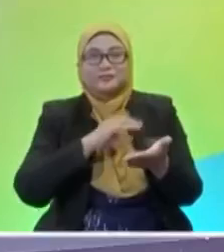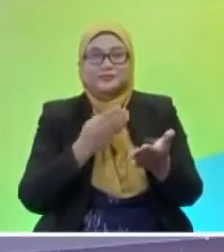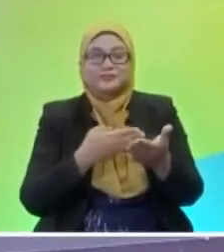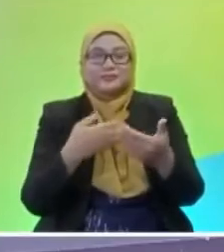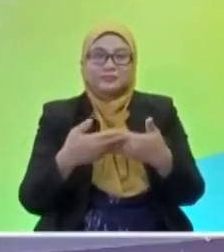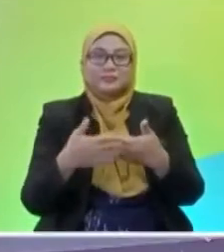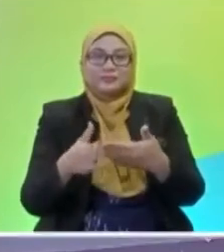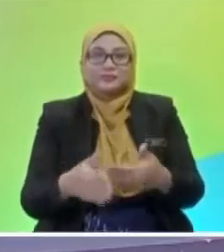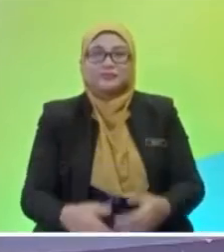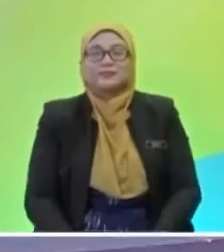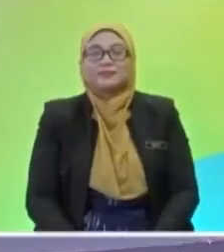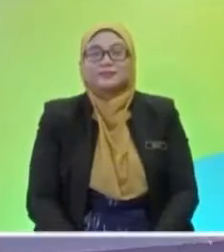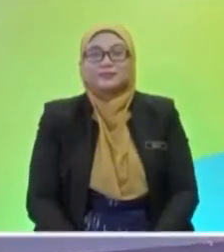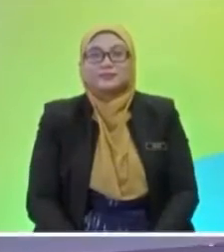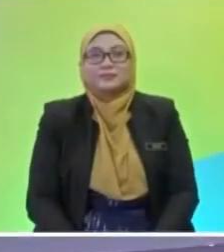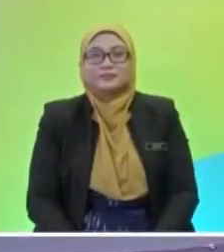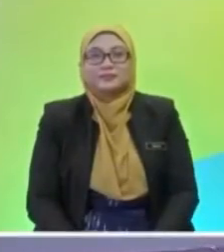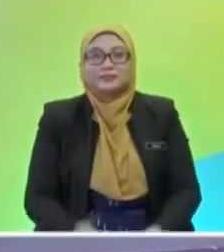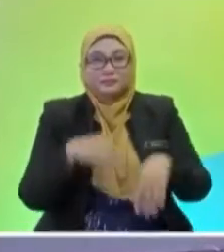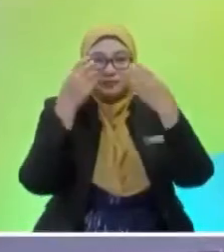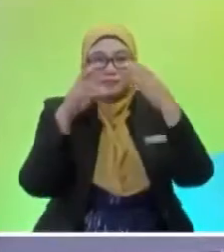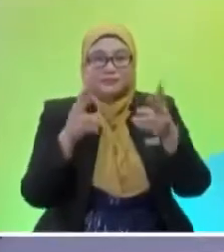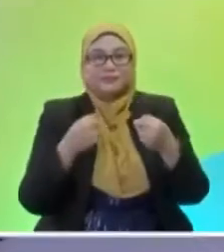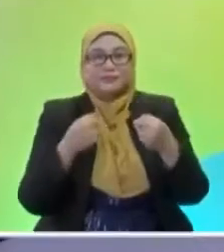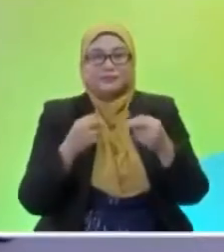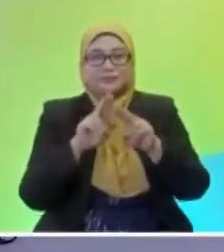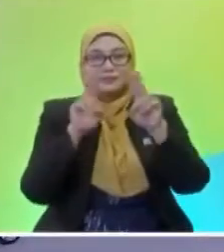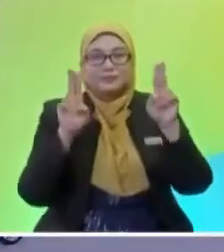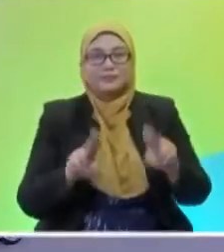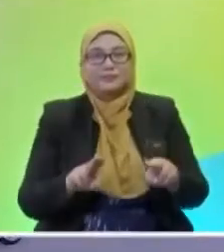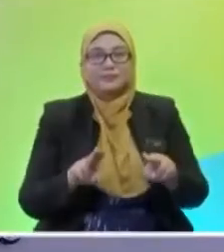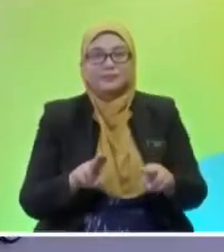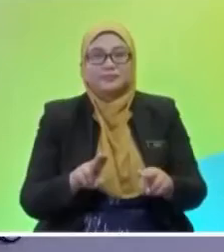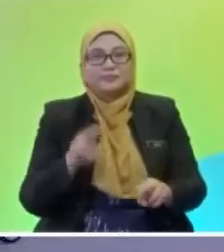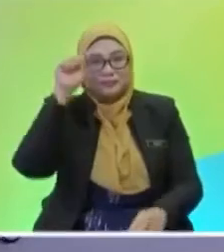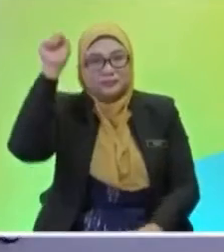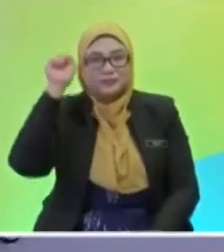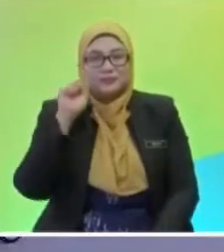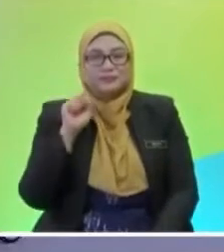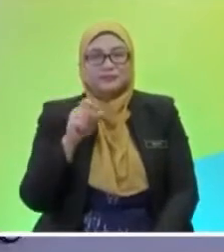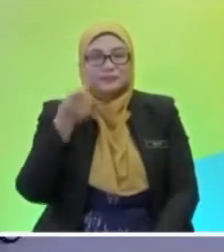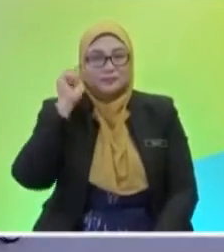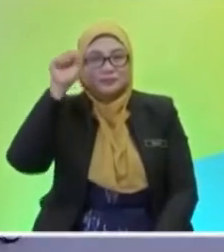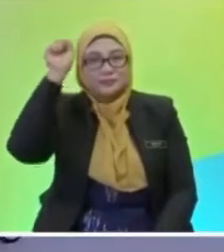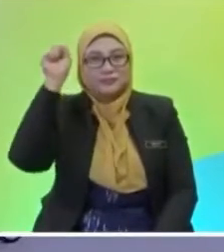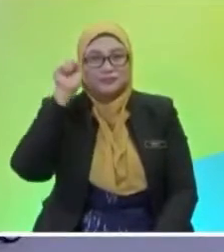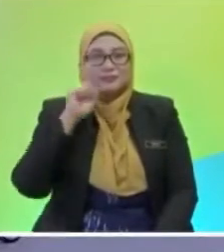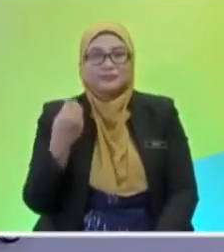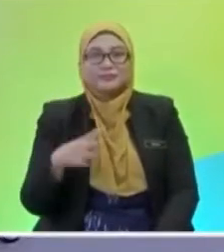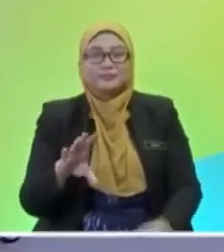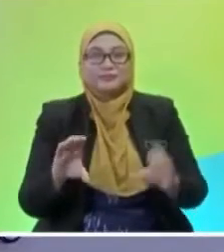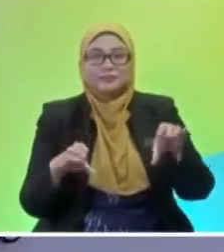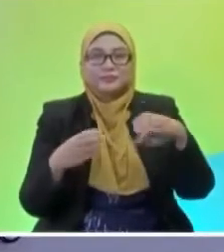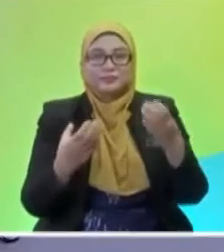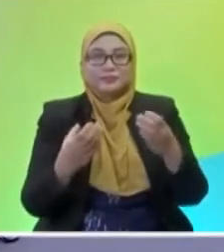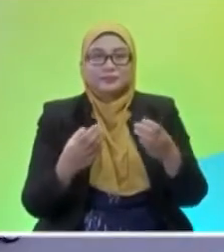cikgu nak uji uji okey. Syafiqah lah. Okey, Syafiqah. Tadi Syafiqah dah buat